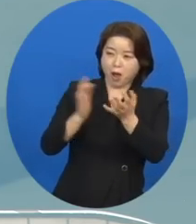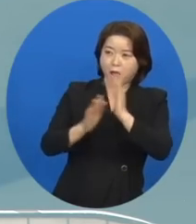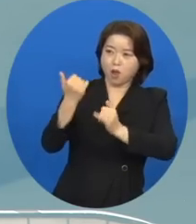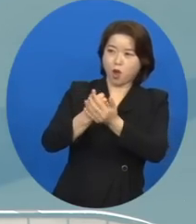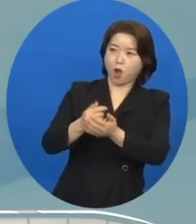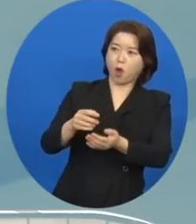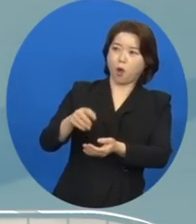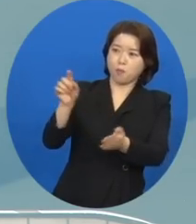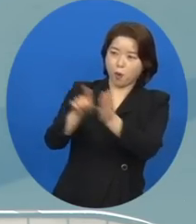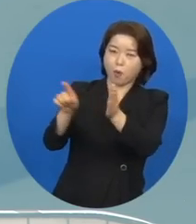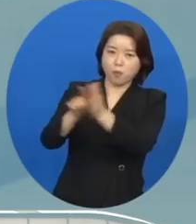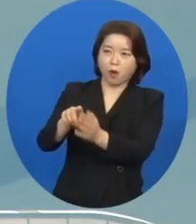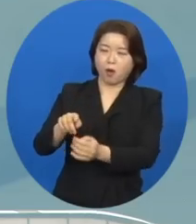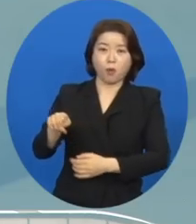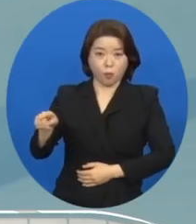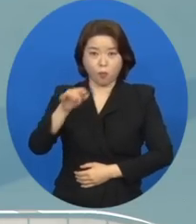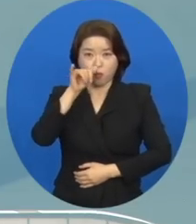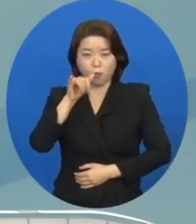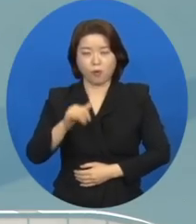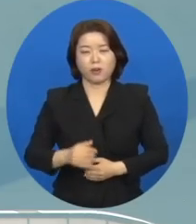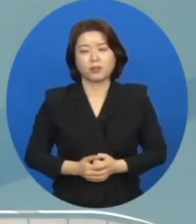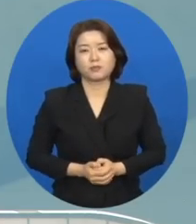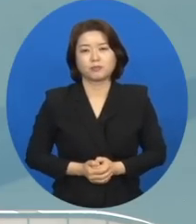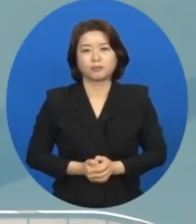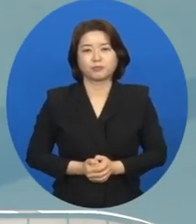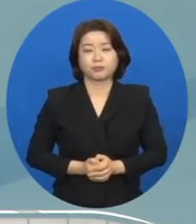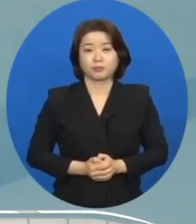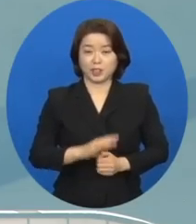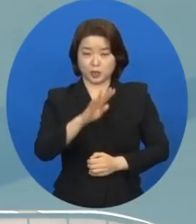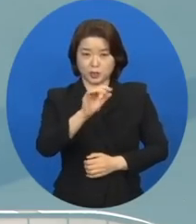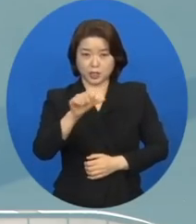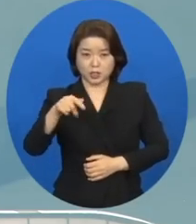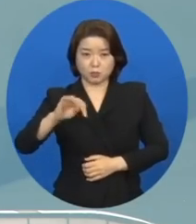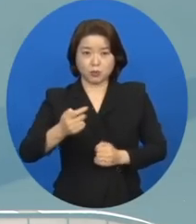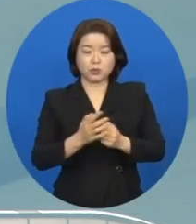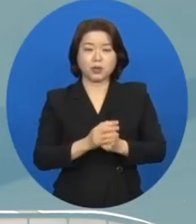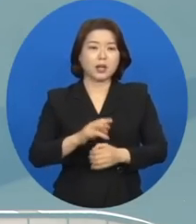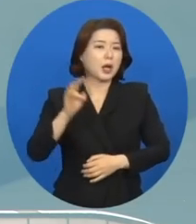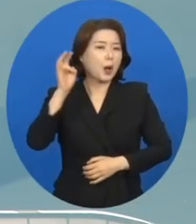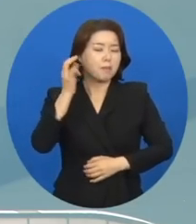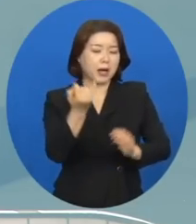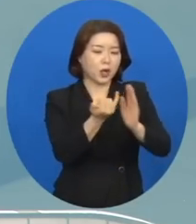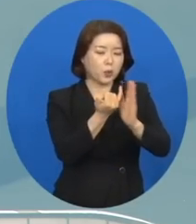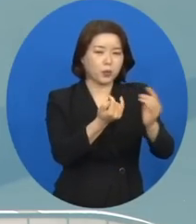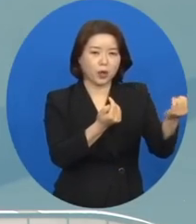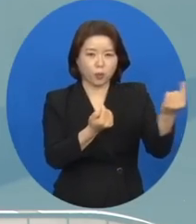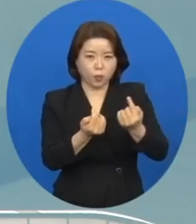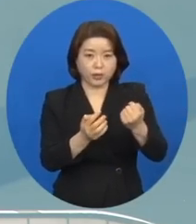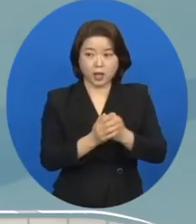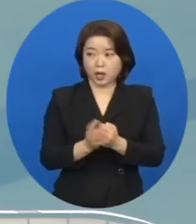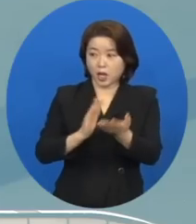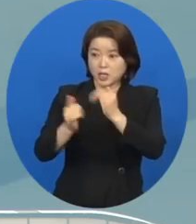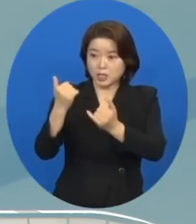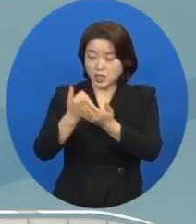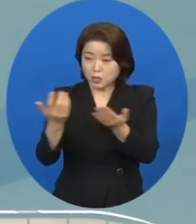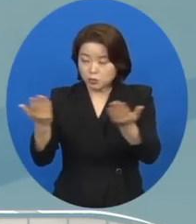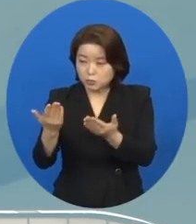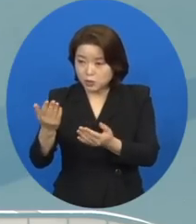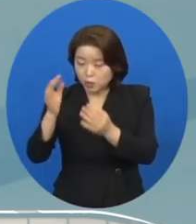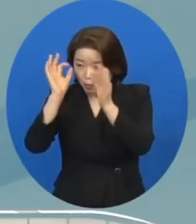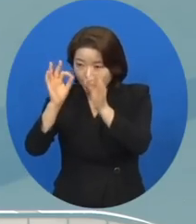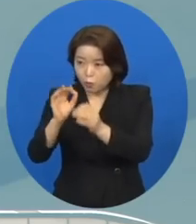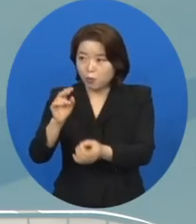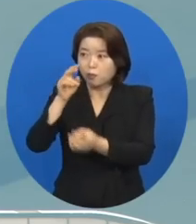돼요. 45절입니다. 마리아에게 왔다가 예수께서 하신 일을 본 유대 사람들 가운데서 많은 사람이